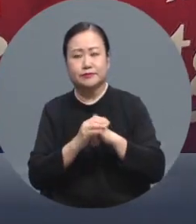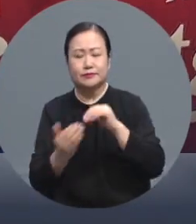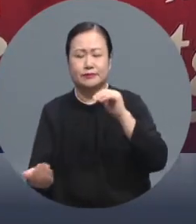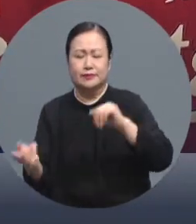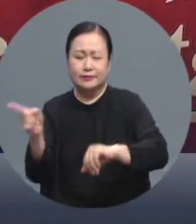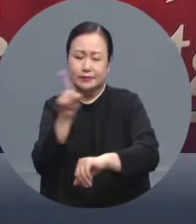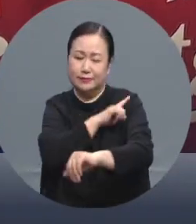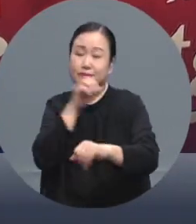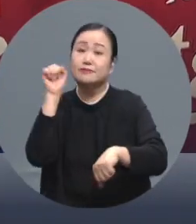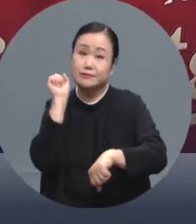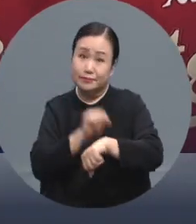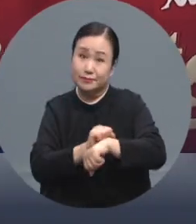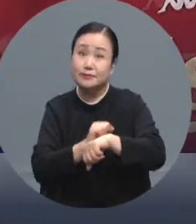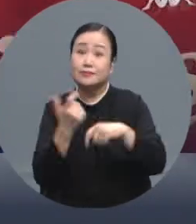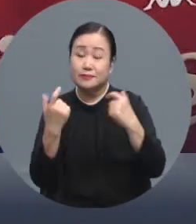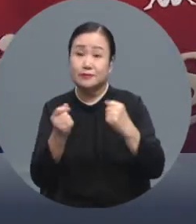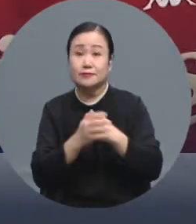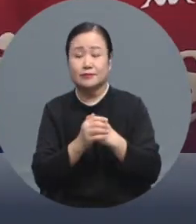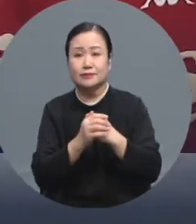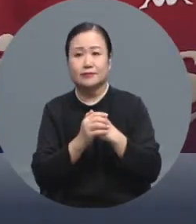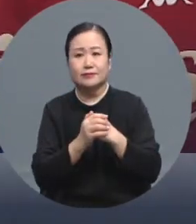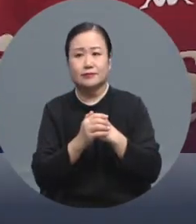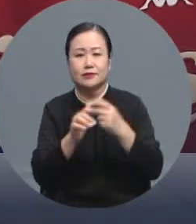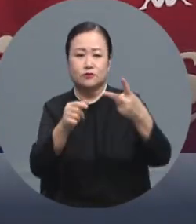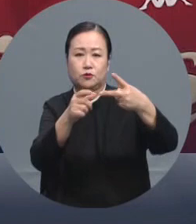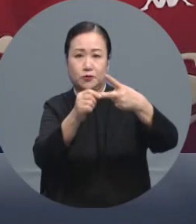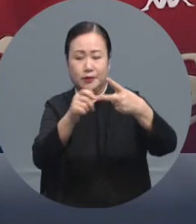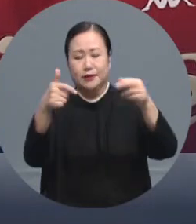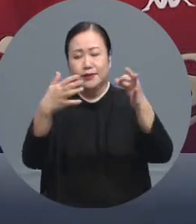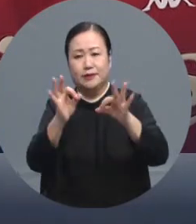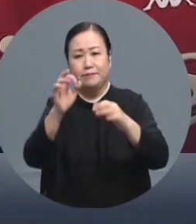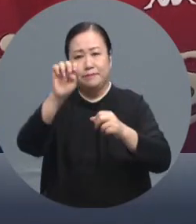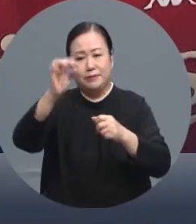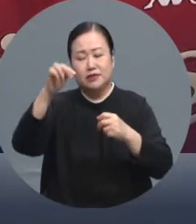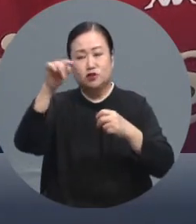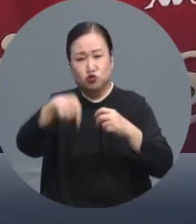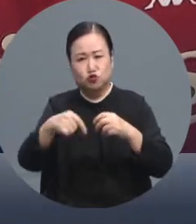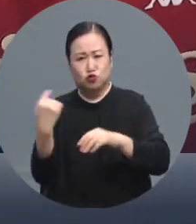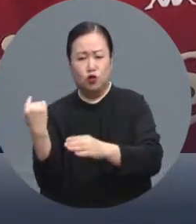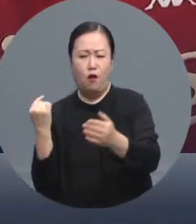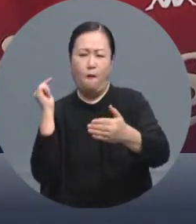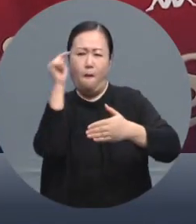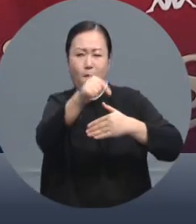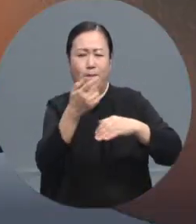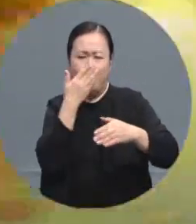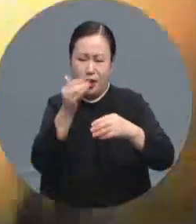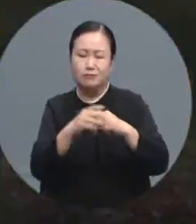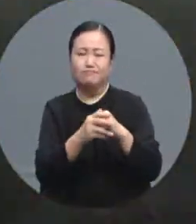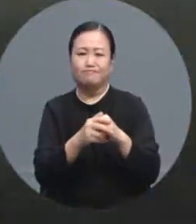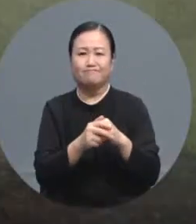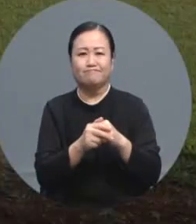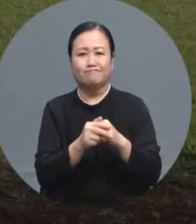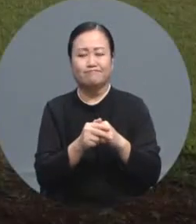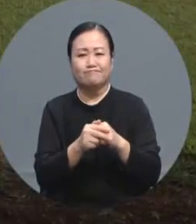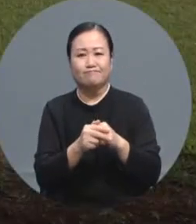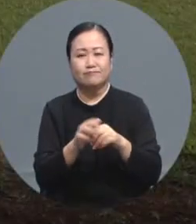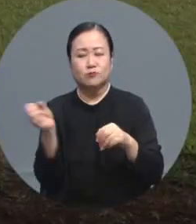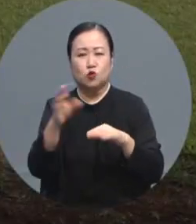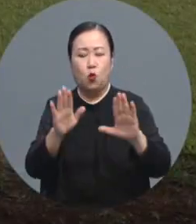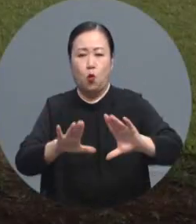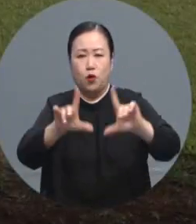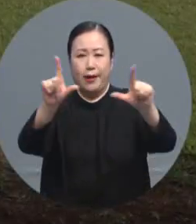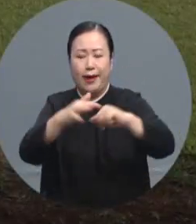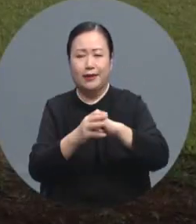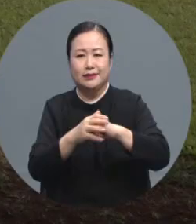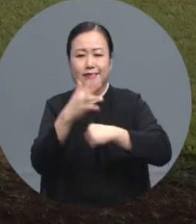제일 잘할 것 같고 지금 일본의 김민수 선수라든지 이제 홈런 칠 수 있는 선수들이 있는데. 그리고 올